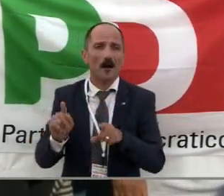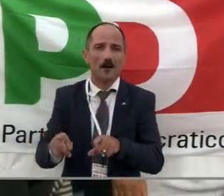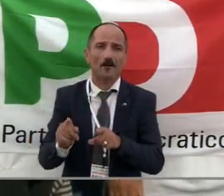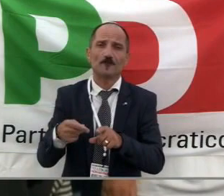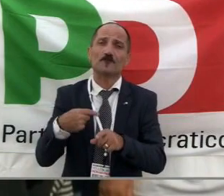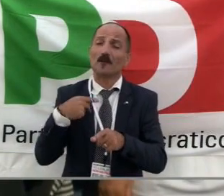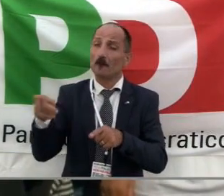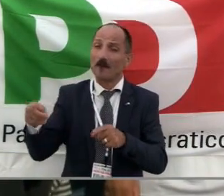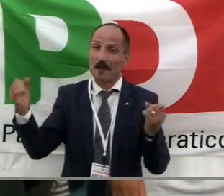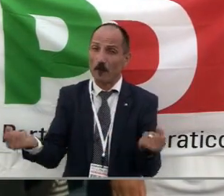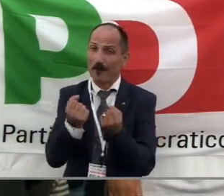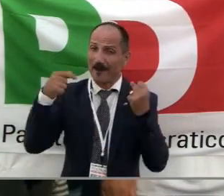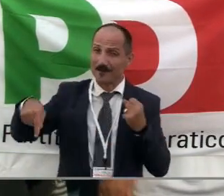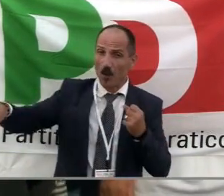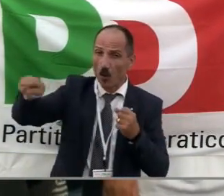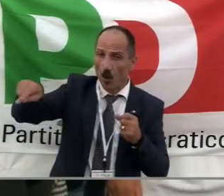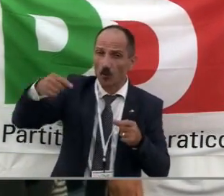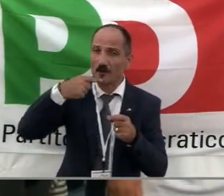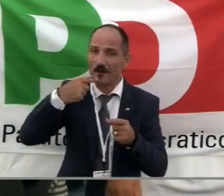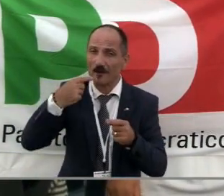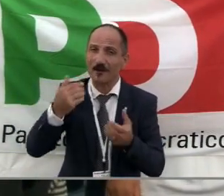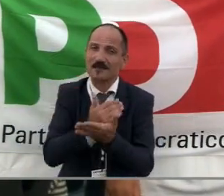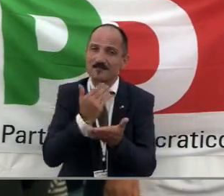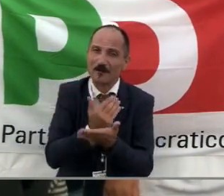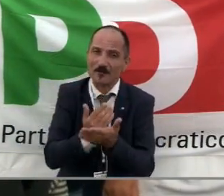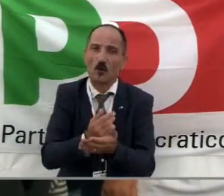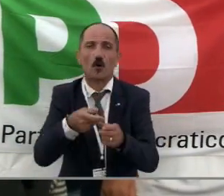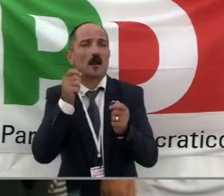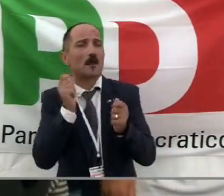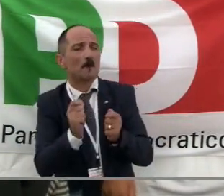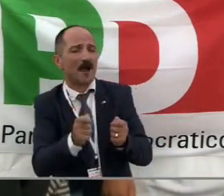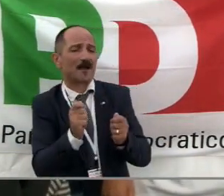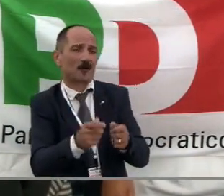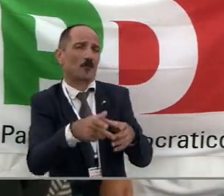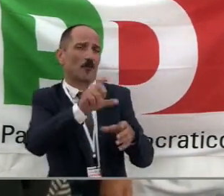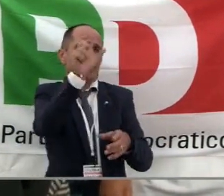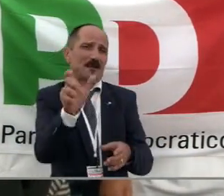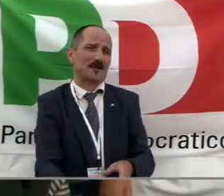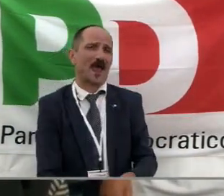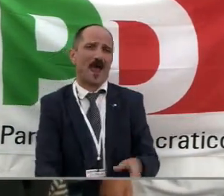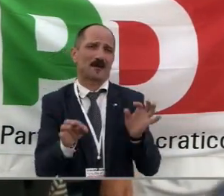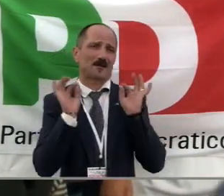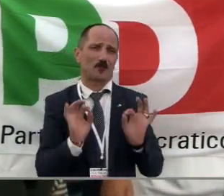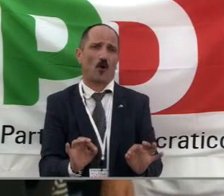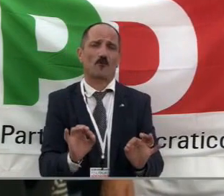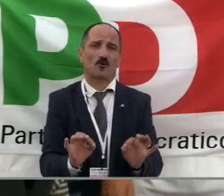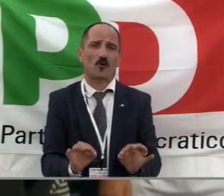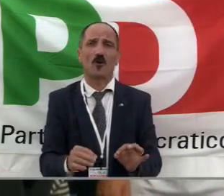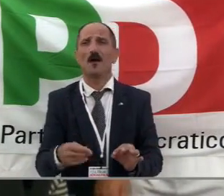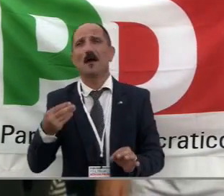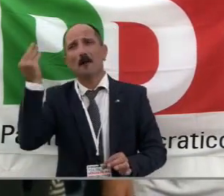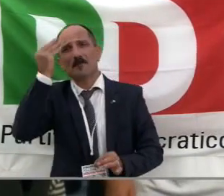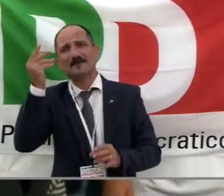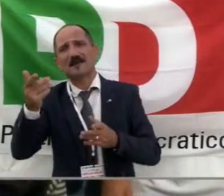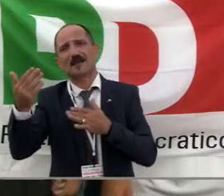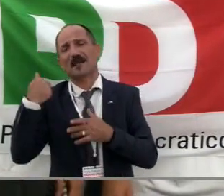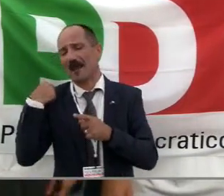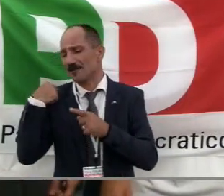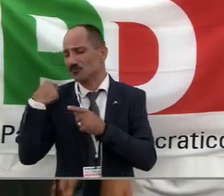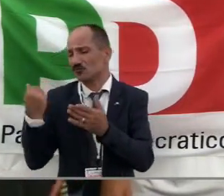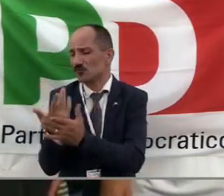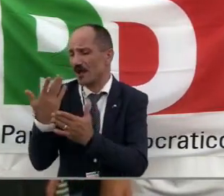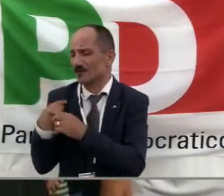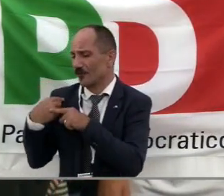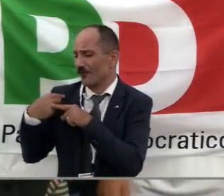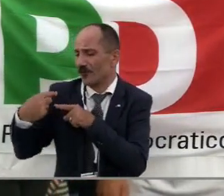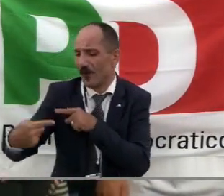propaganda lo pagheranno gli italiani, i risparmiatori, le imprese, le famiglie. Pensate a quello che è accaduto fino a qui